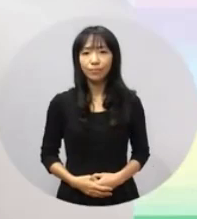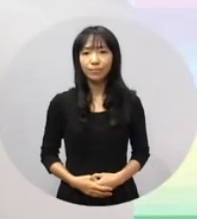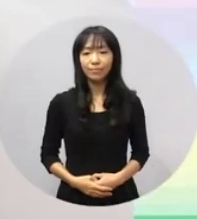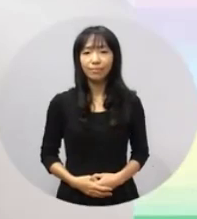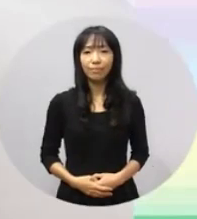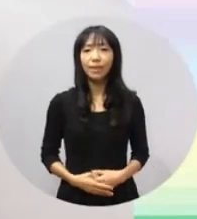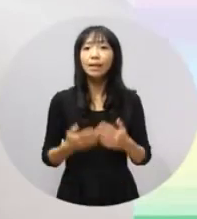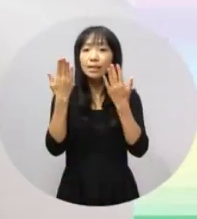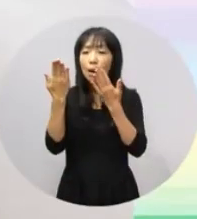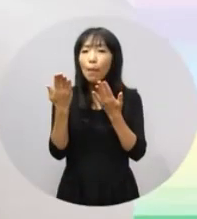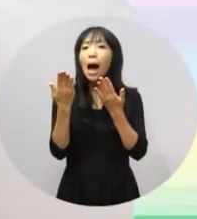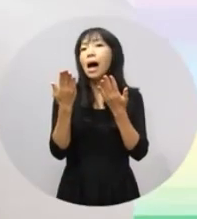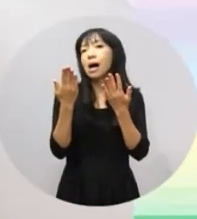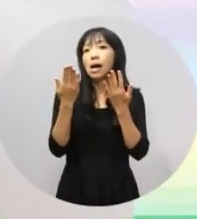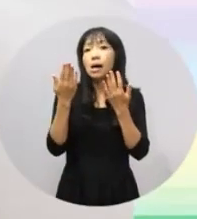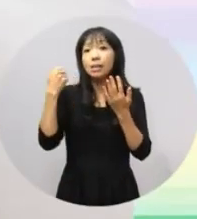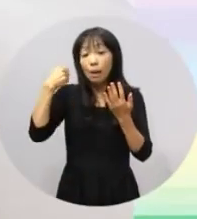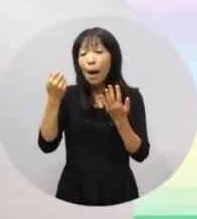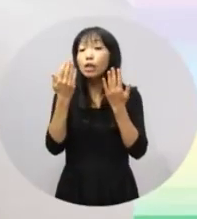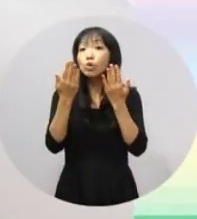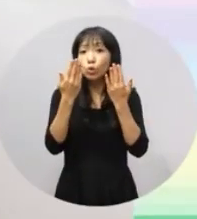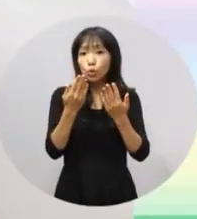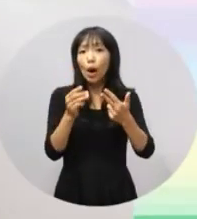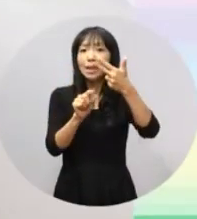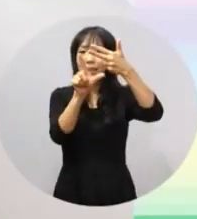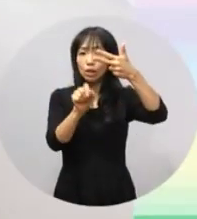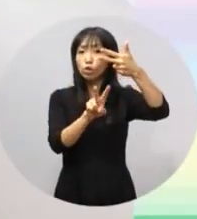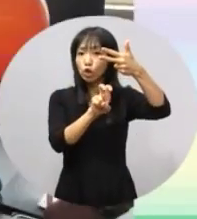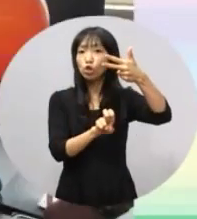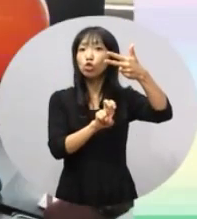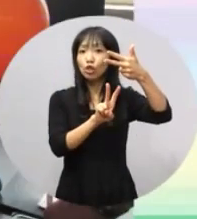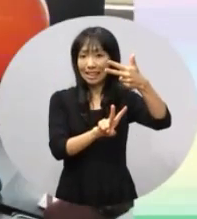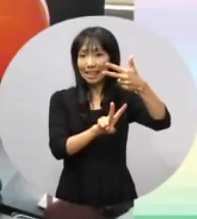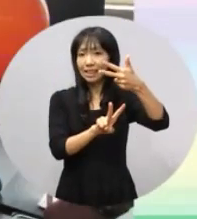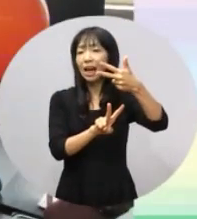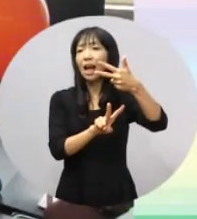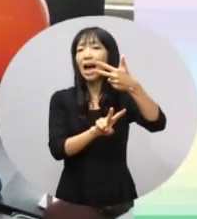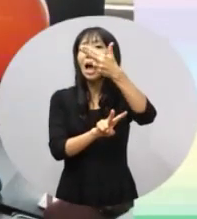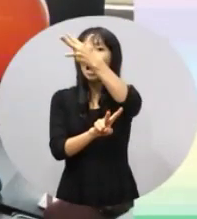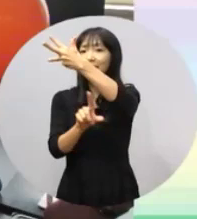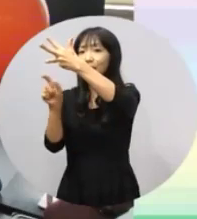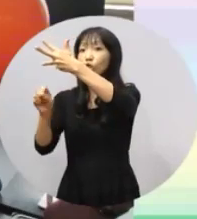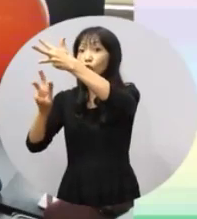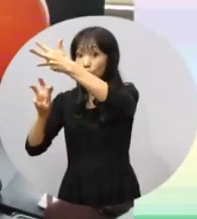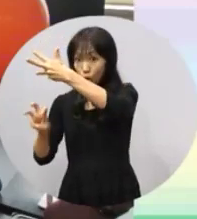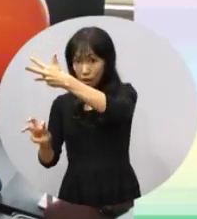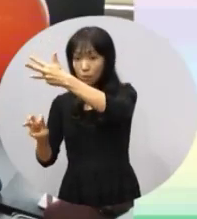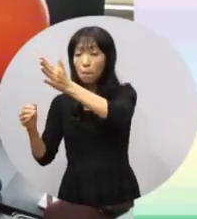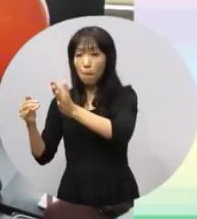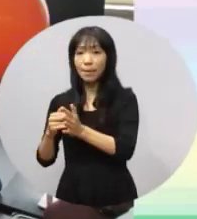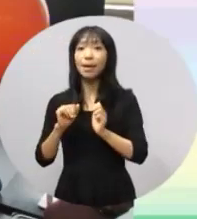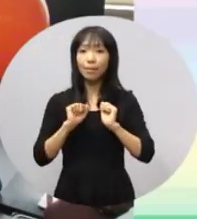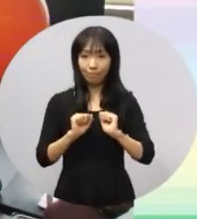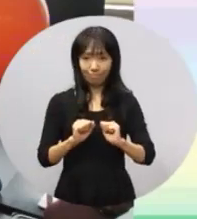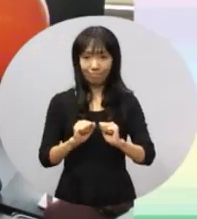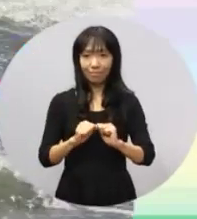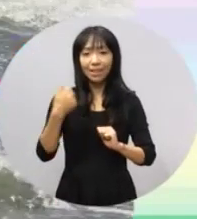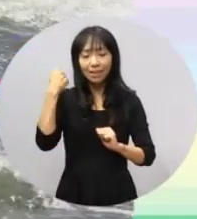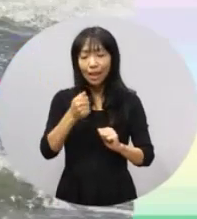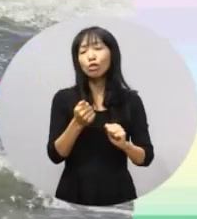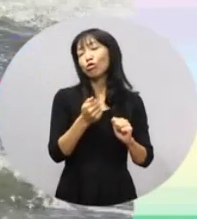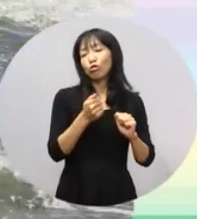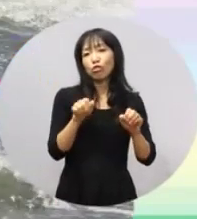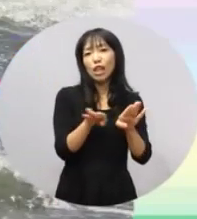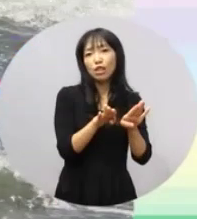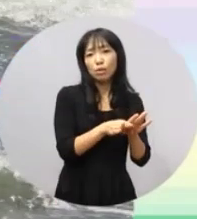サマースクールは7月22日から8月30日まで開催夏休みの宿題のサポート